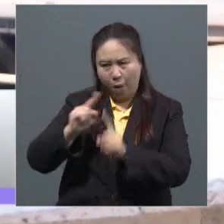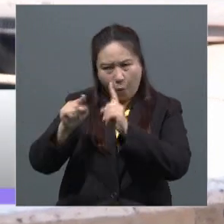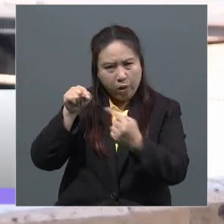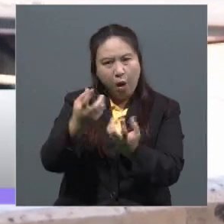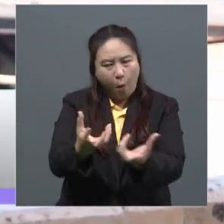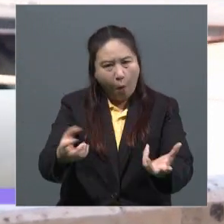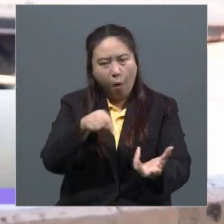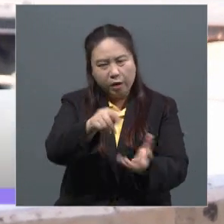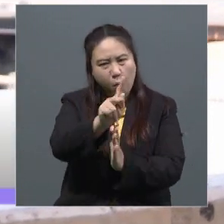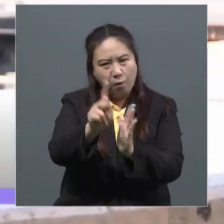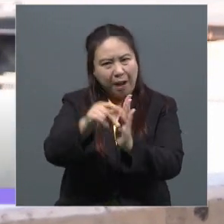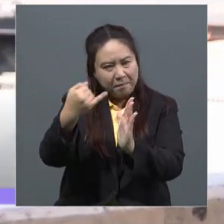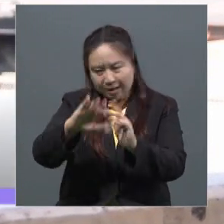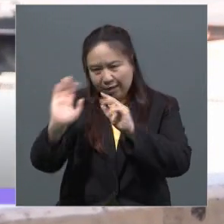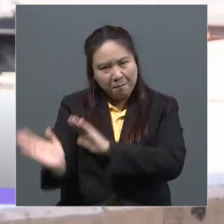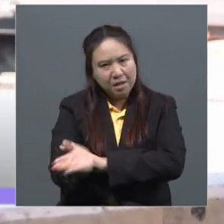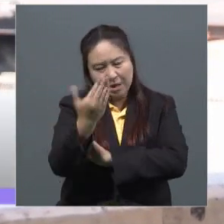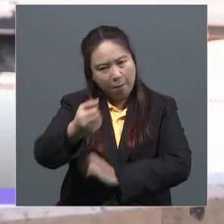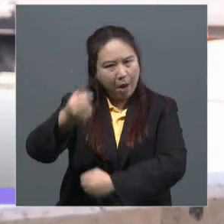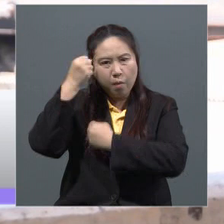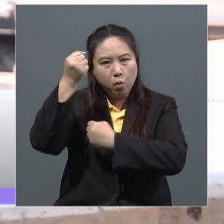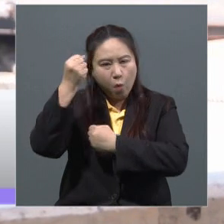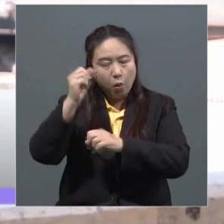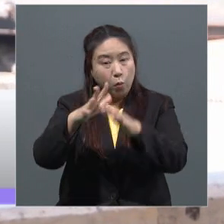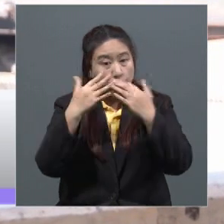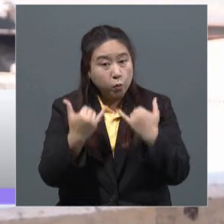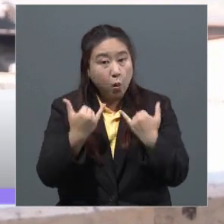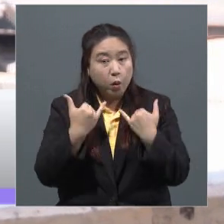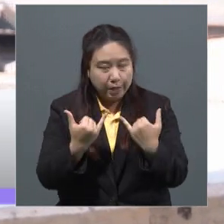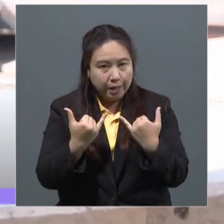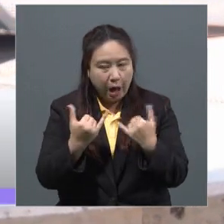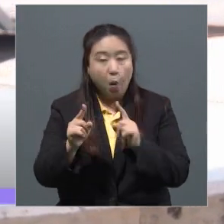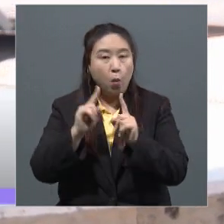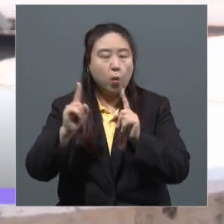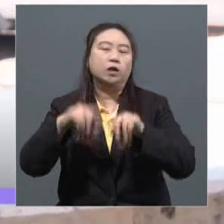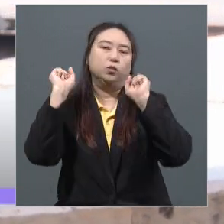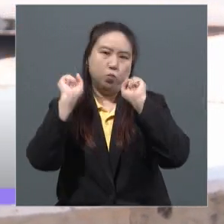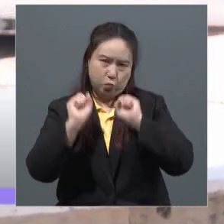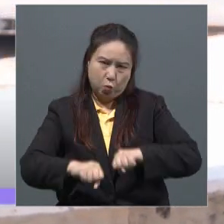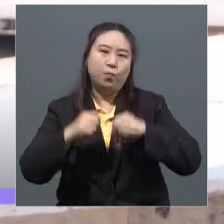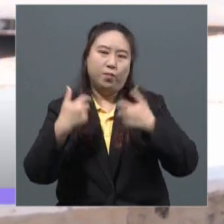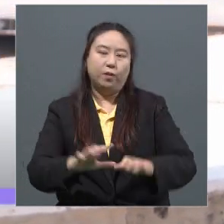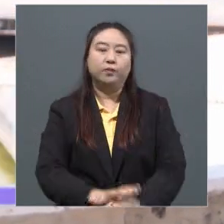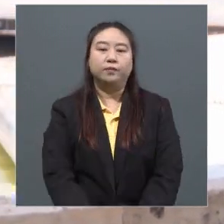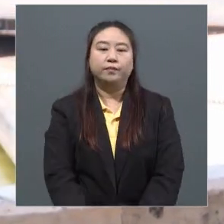แต่เมื่อช่วงเช้าเมื่อวานนี้ที่ผ่านมาจนถึงตอนนี้เรียกได้ว่าเหมือนได้ข้อยุติเรียบร้อยแล้วครับ